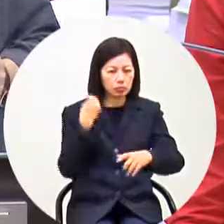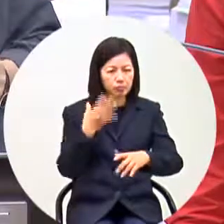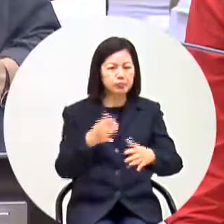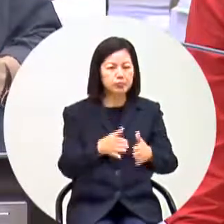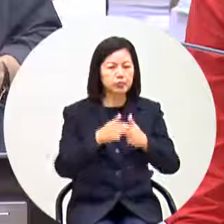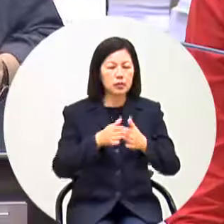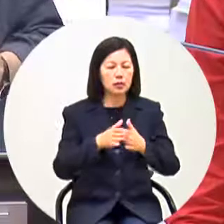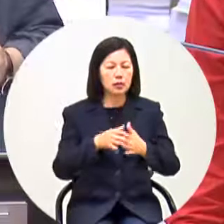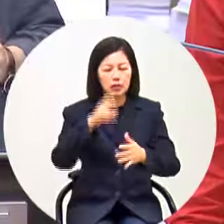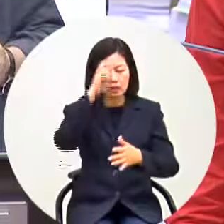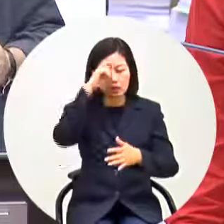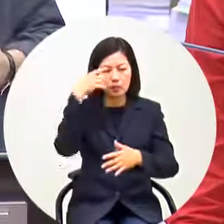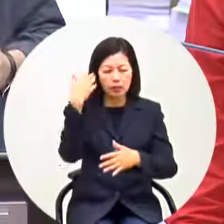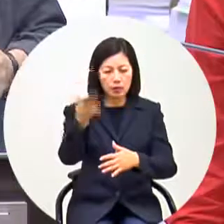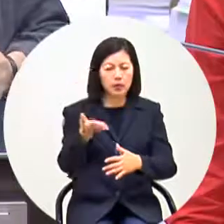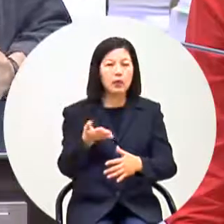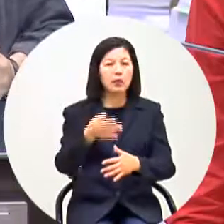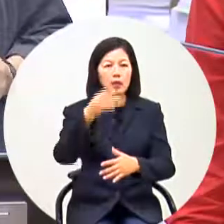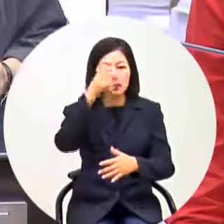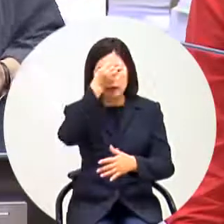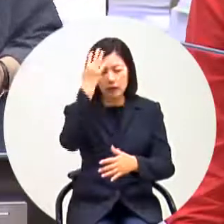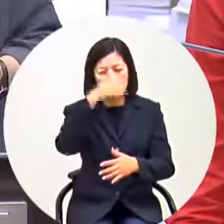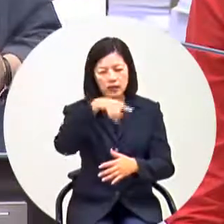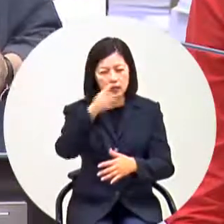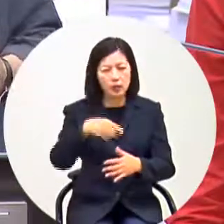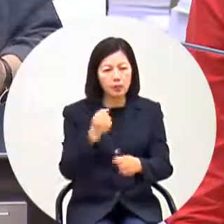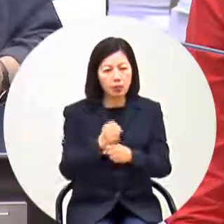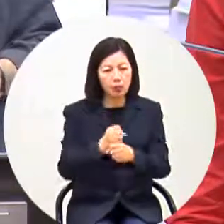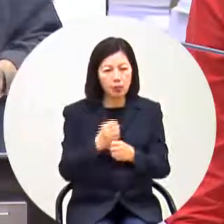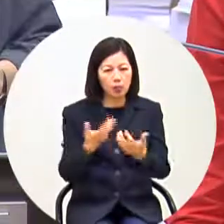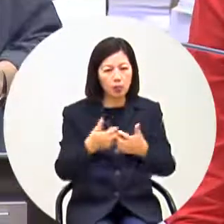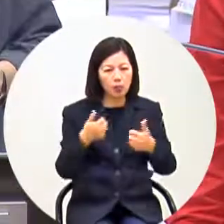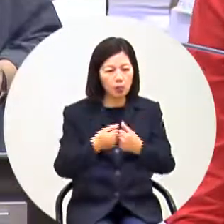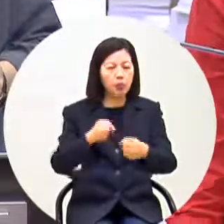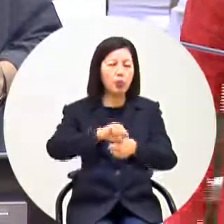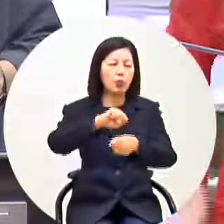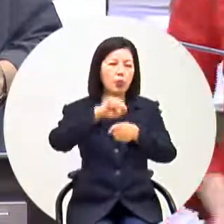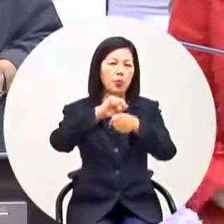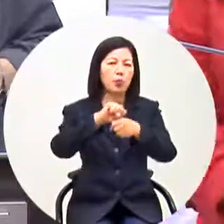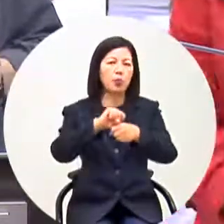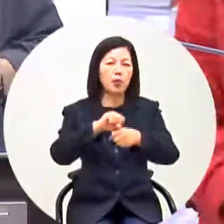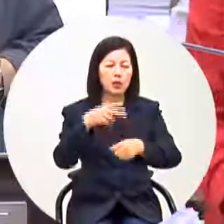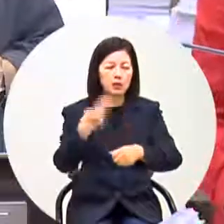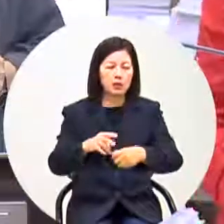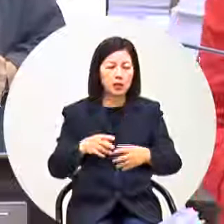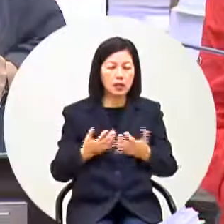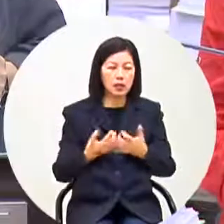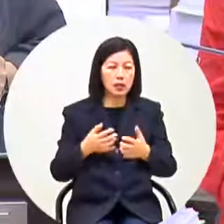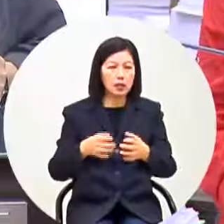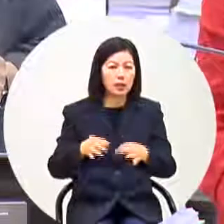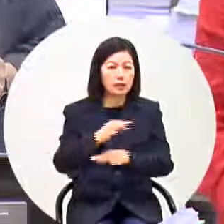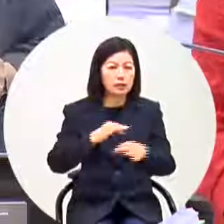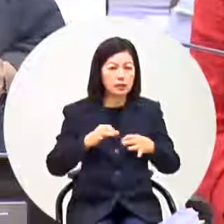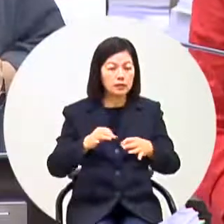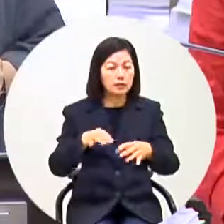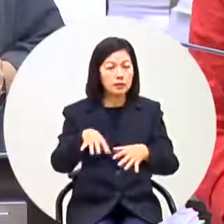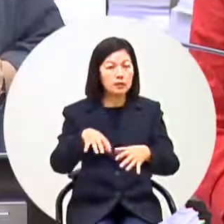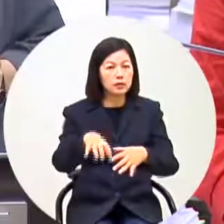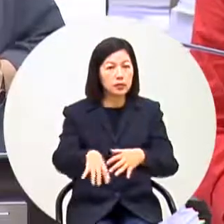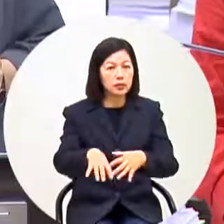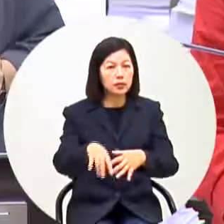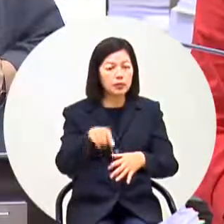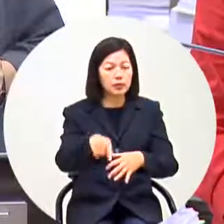多的机会。那另外我想我们的经济部、国发会跟高雄市政府，基本台湾大